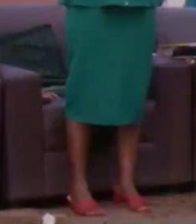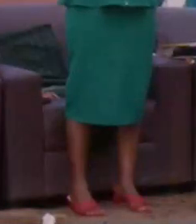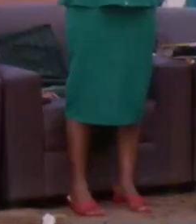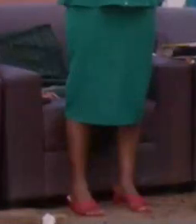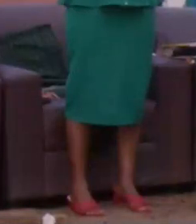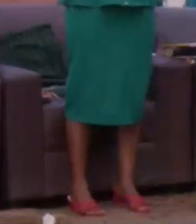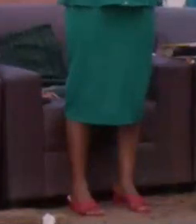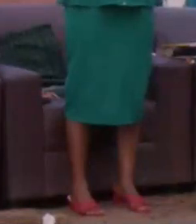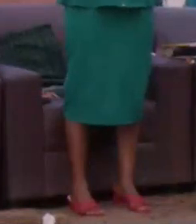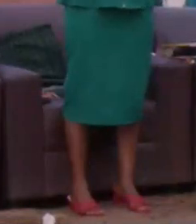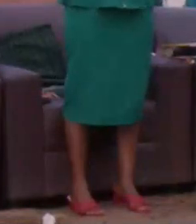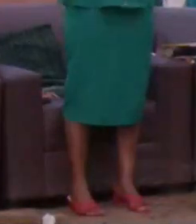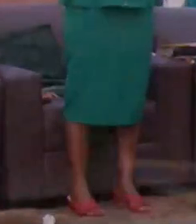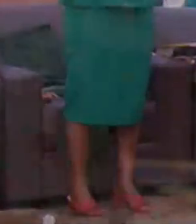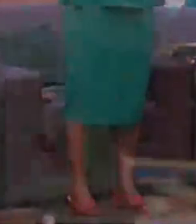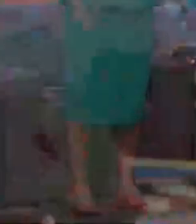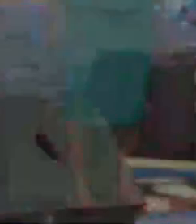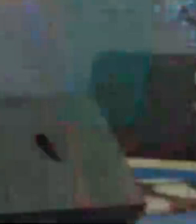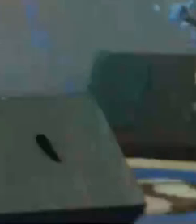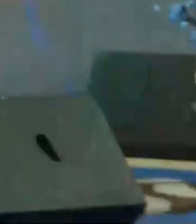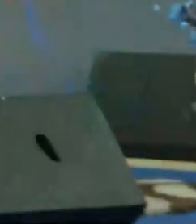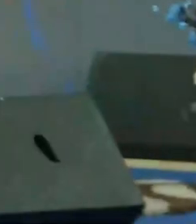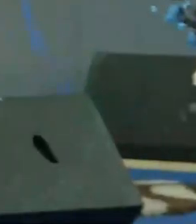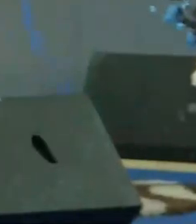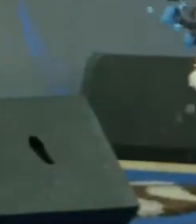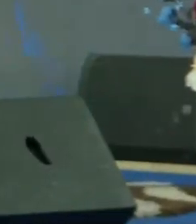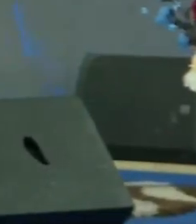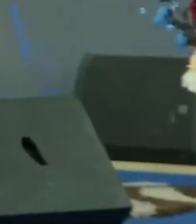Everybody praise the Lord. Gloire à Dieu, tout le monde.